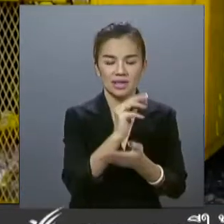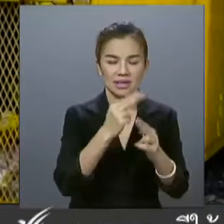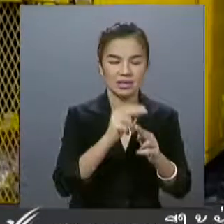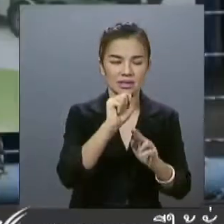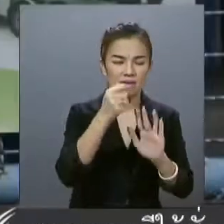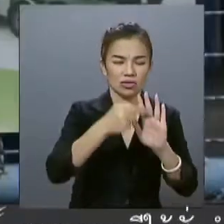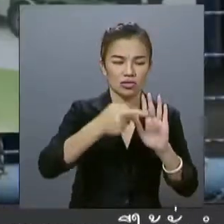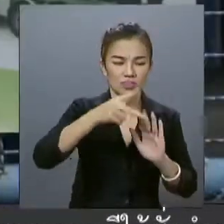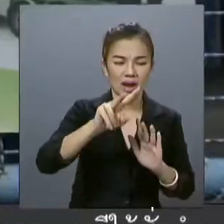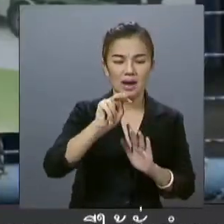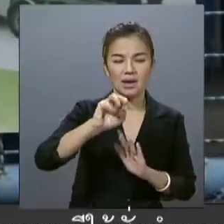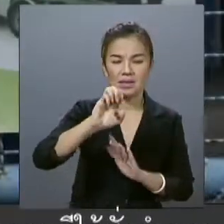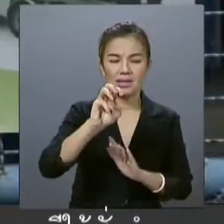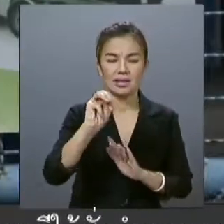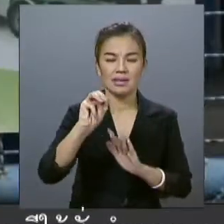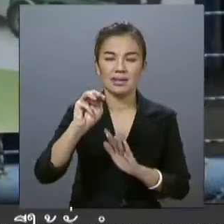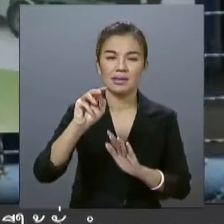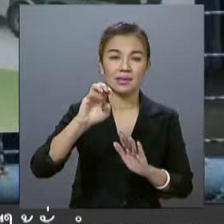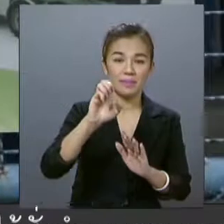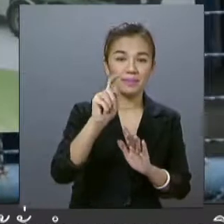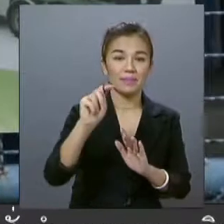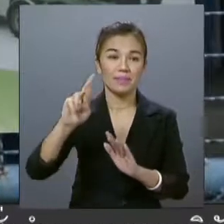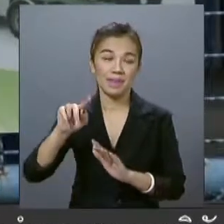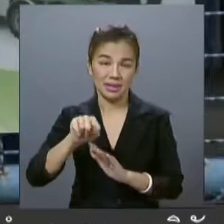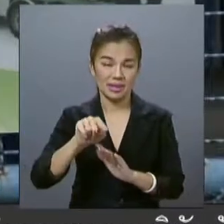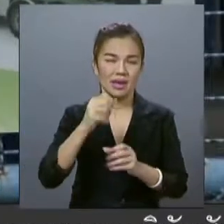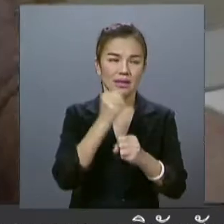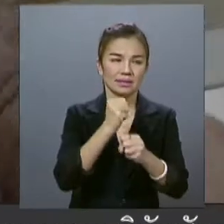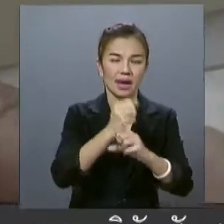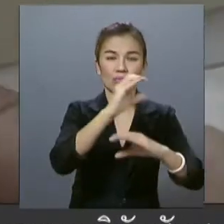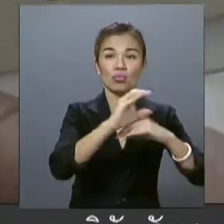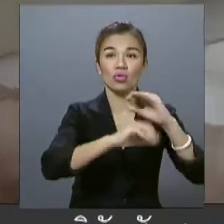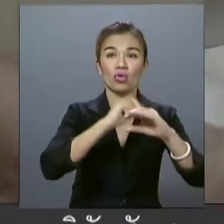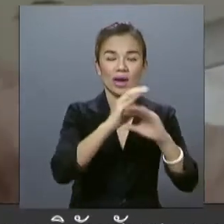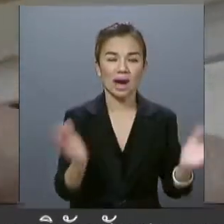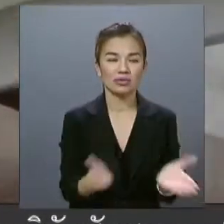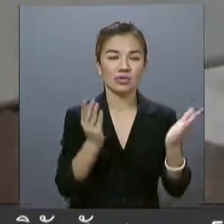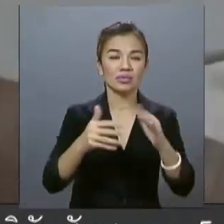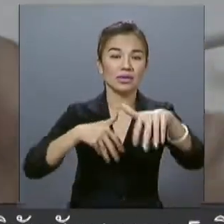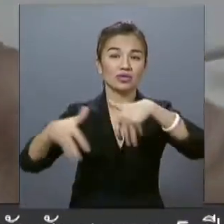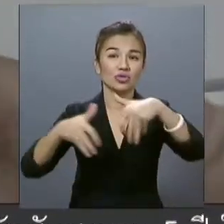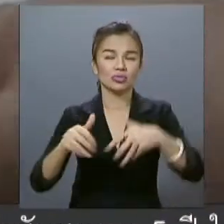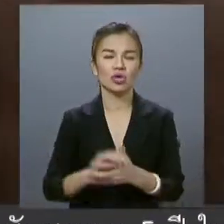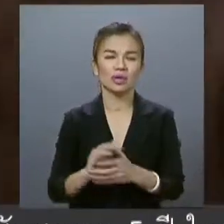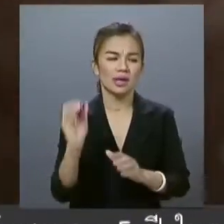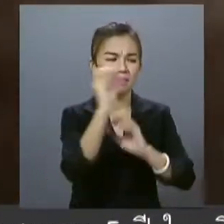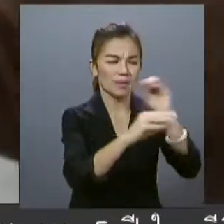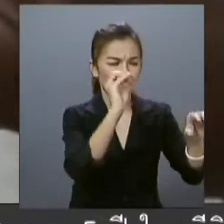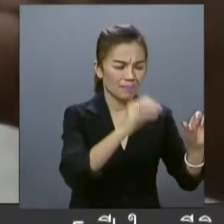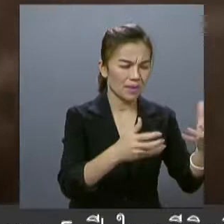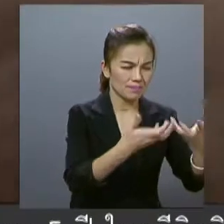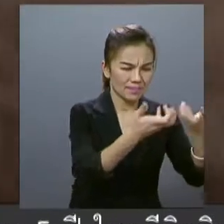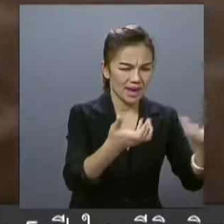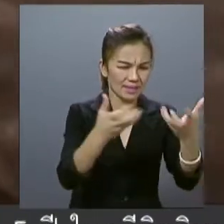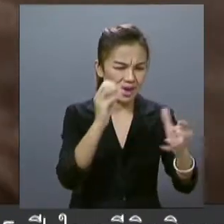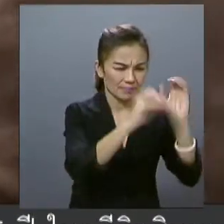การธนาคารขยะเข้ามาสนับสนุนให้ชาวบ้านในชุมชนมีรายได้จากการขายขยะและสร้างจิตสำนึกรักษา